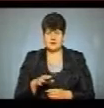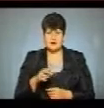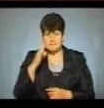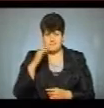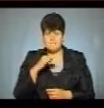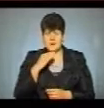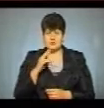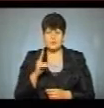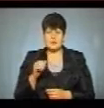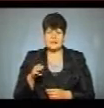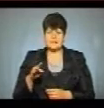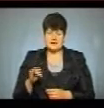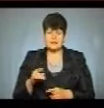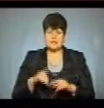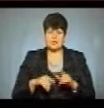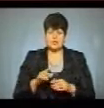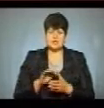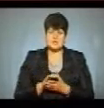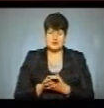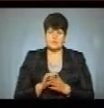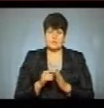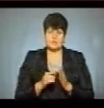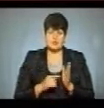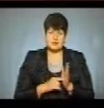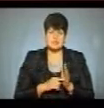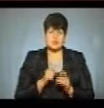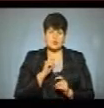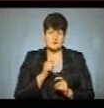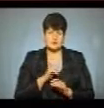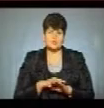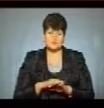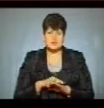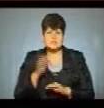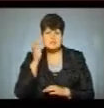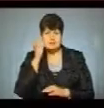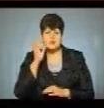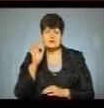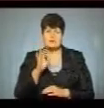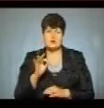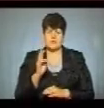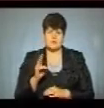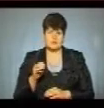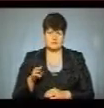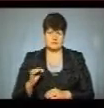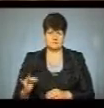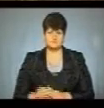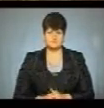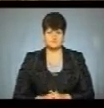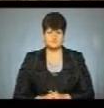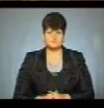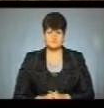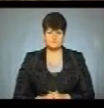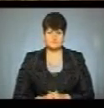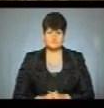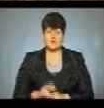Віктор Гандзюк, її родичі та знайомі поділилися із кореспондентами Суспільного спогадами про Катерину Гандзюк.